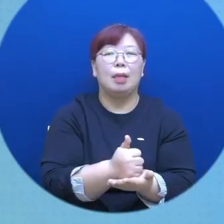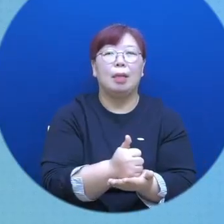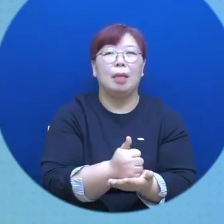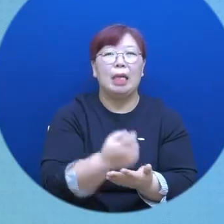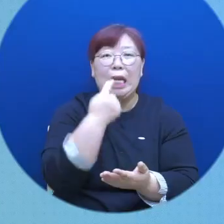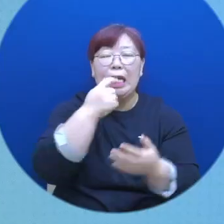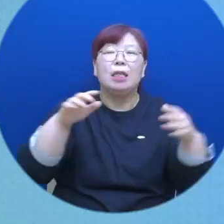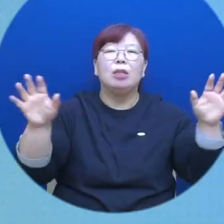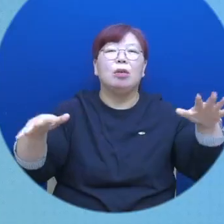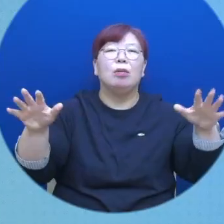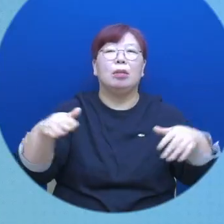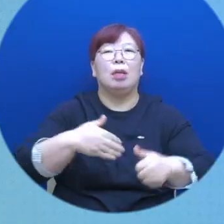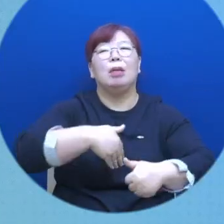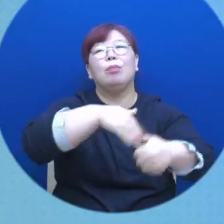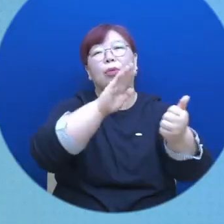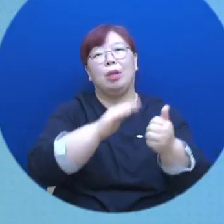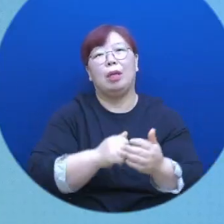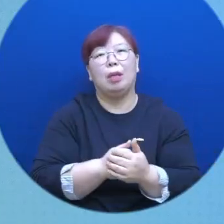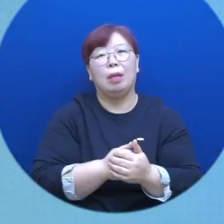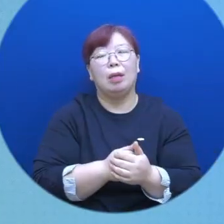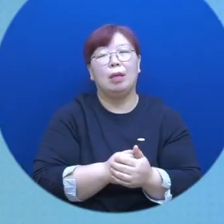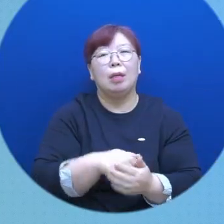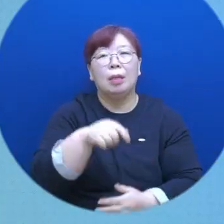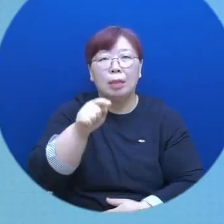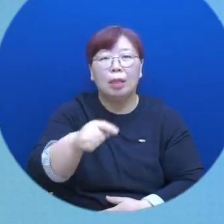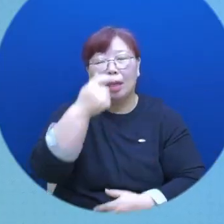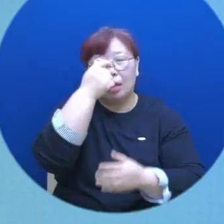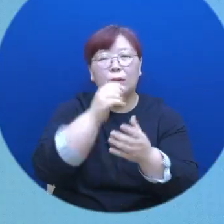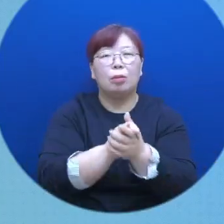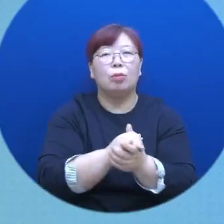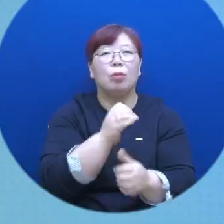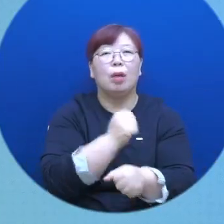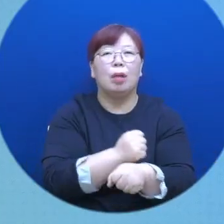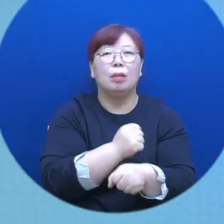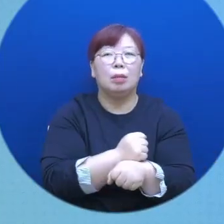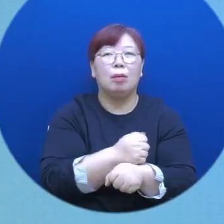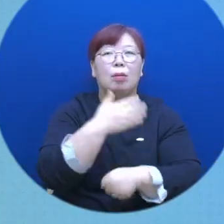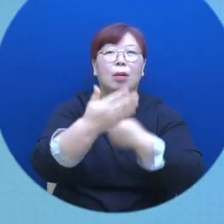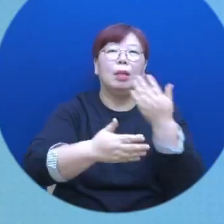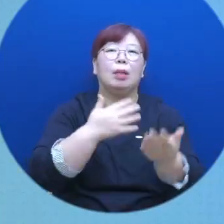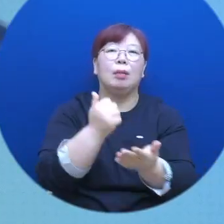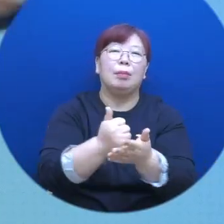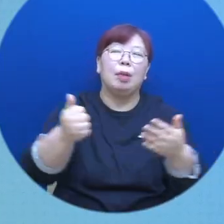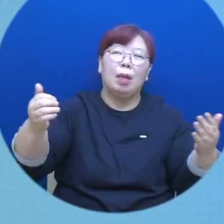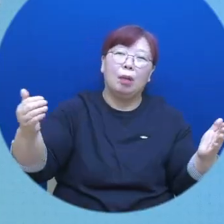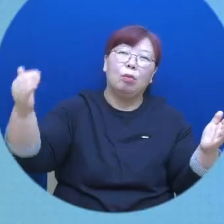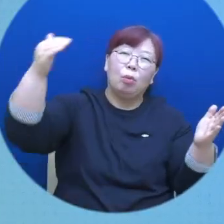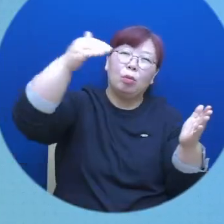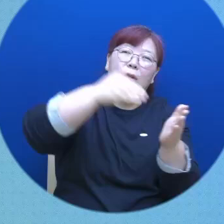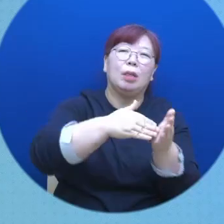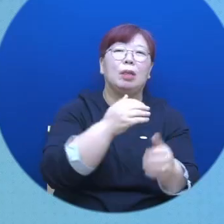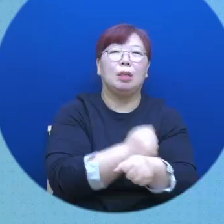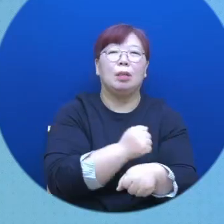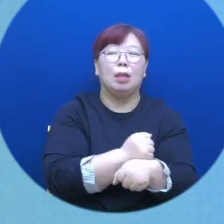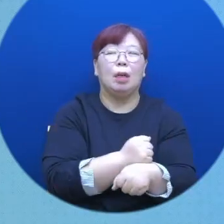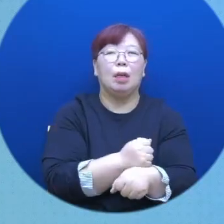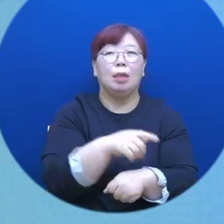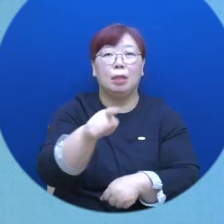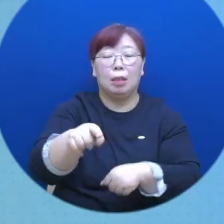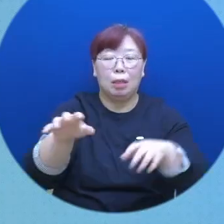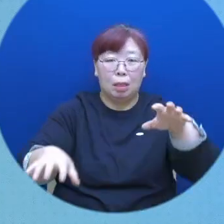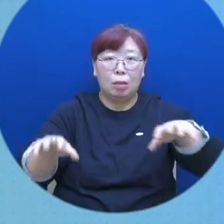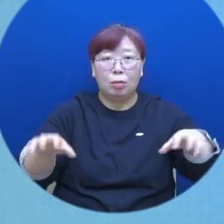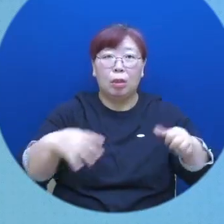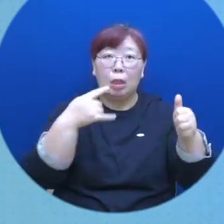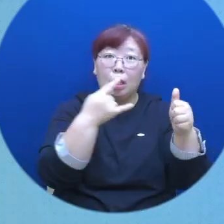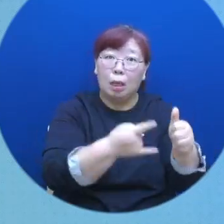그리고 말하죠. 내가 기도하는 거 하나님 앞에 상달됐다. 내가 이웃에게 내 가지고 있는 것